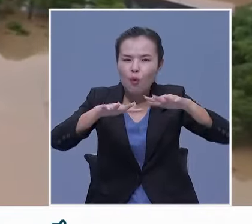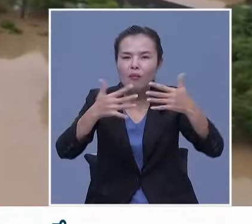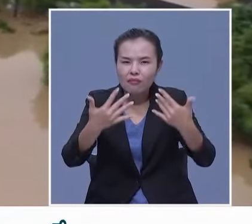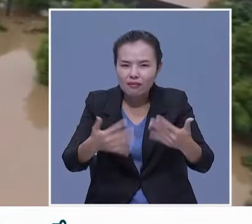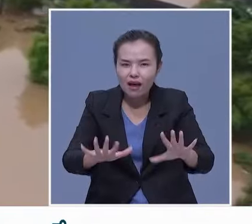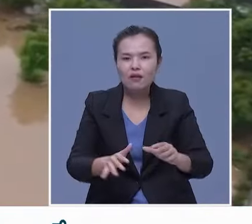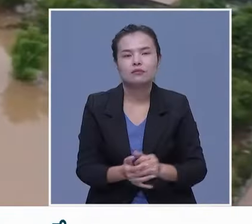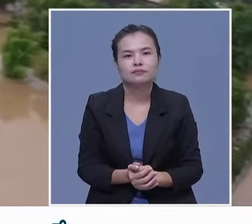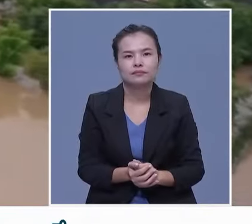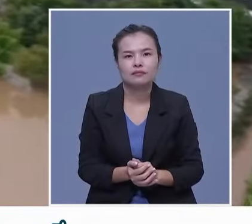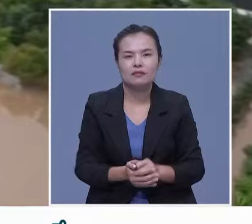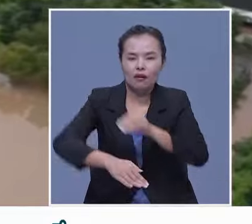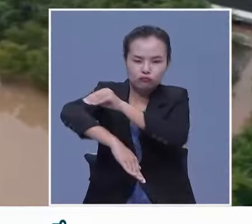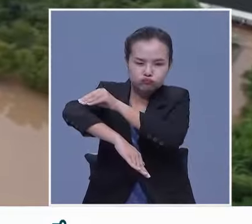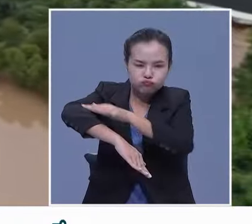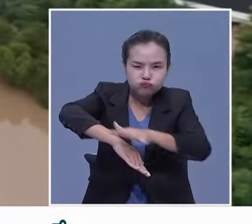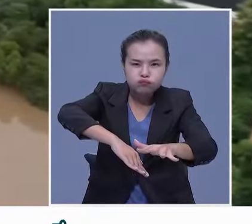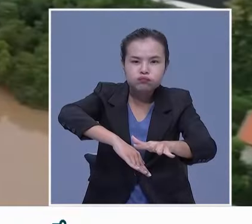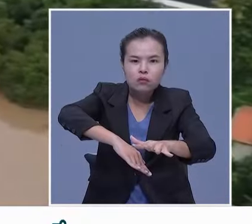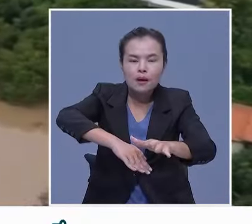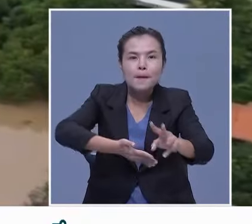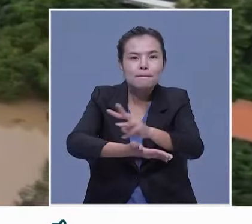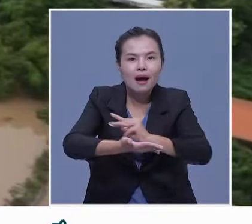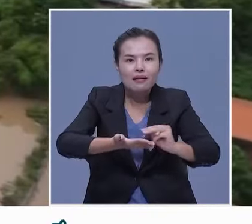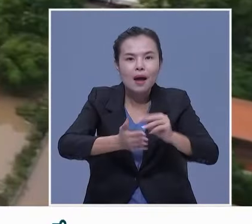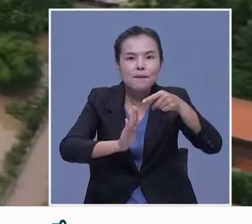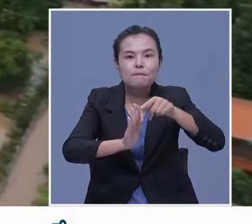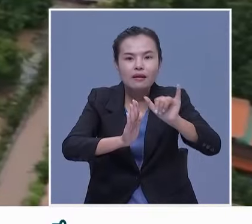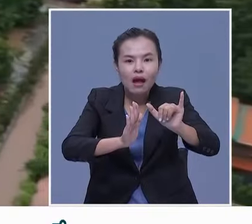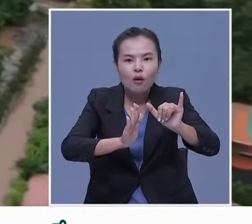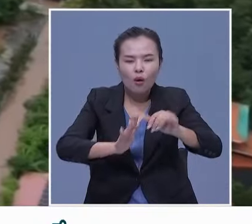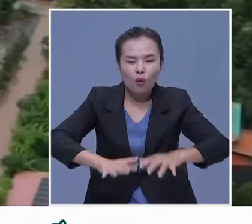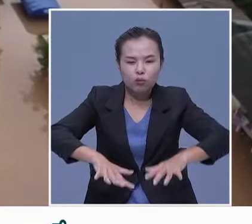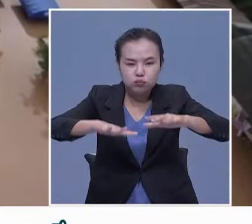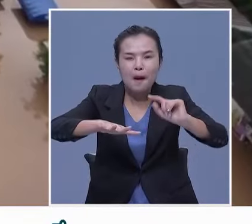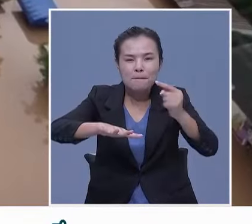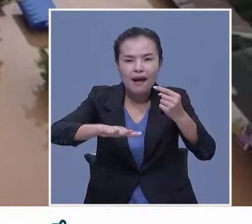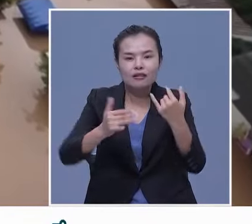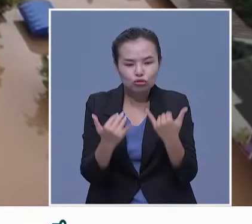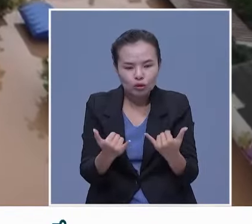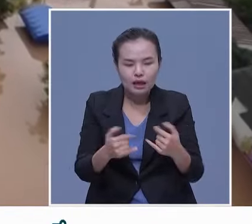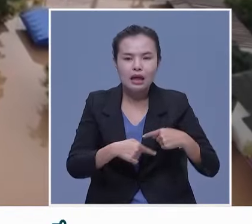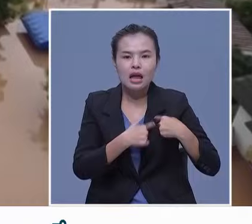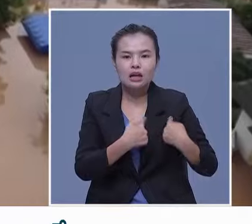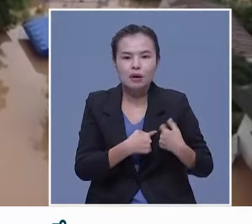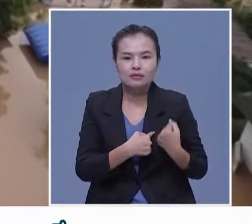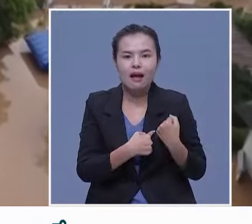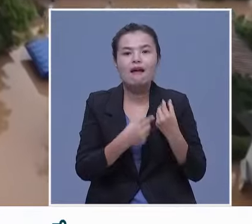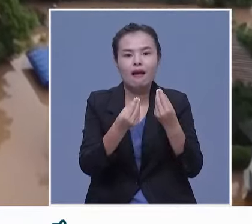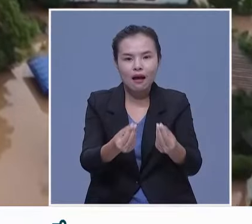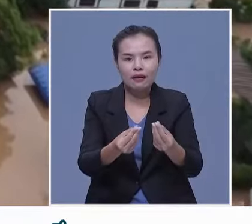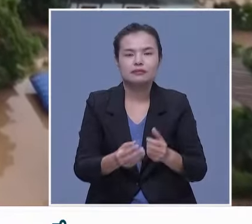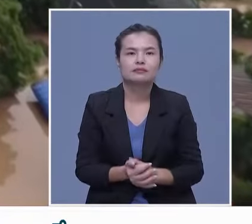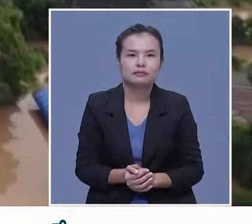ใช่มั้ยหลังจากนั้นมีน้ำป่าหลากลงมาตรงหน้ามหาลัยพะเยาอ่ะแล้วสุดท้ายก็มาท่วมอีกครั้งนึงแบบนี้อ่ะให้กำลังใจนะครับส่วน